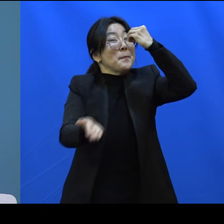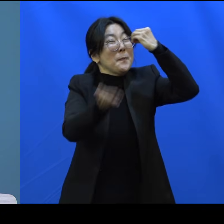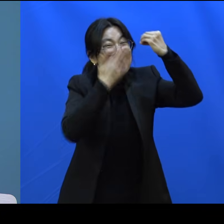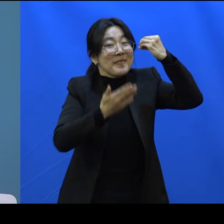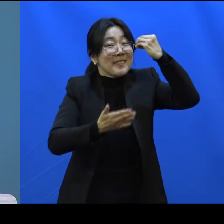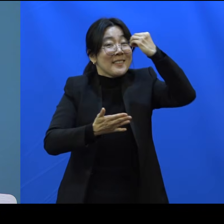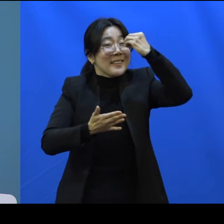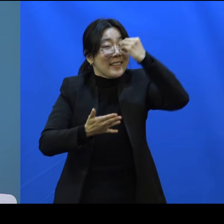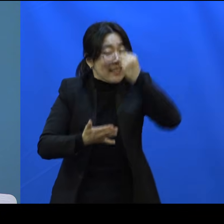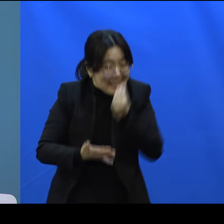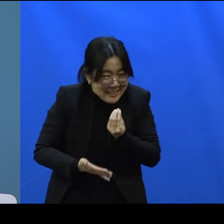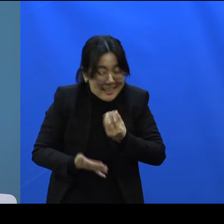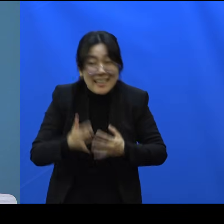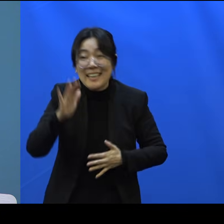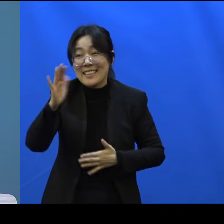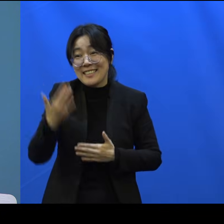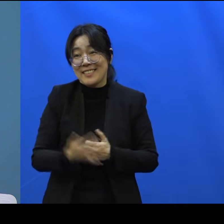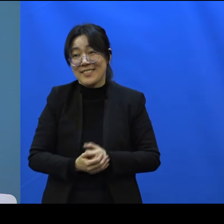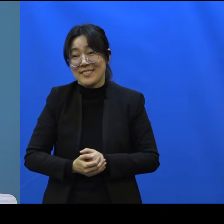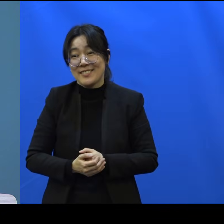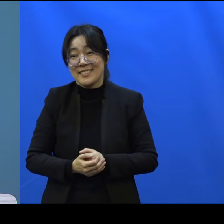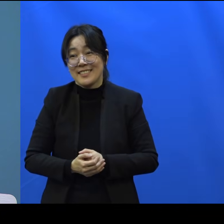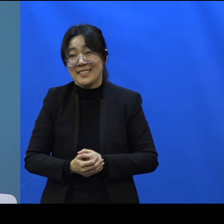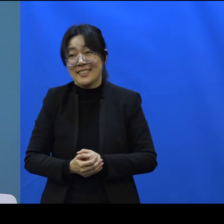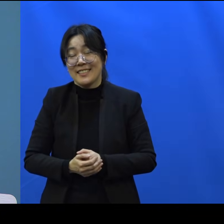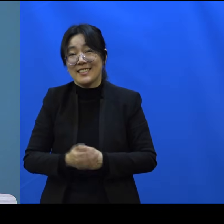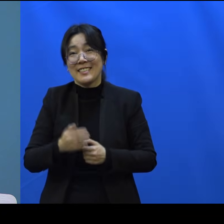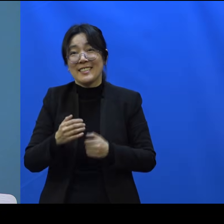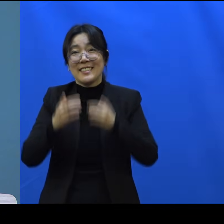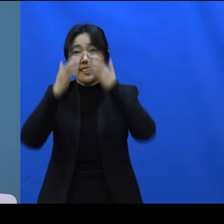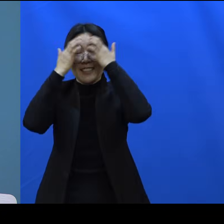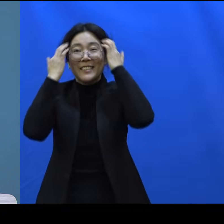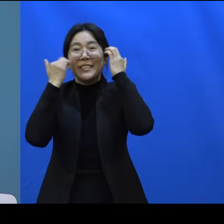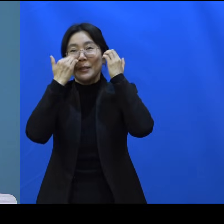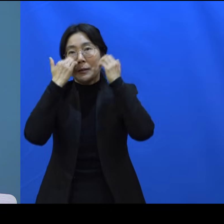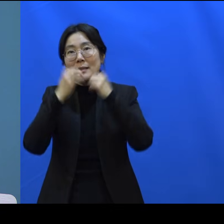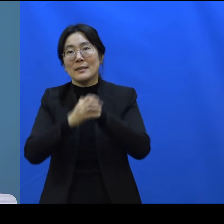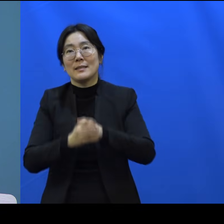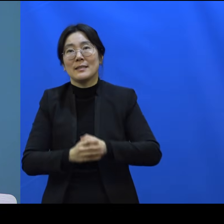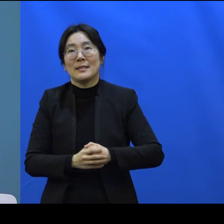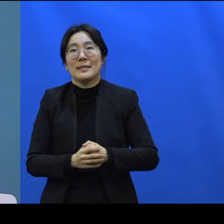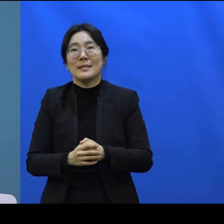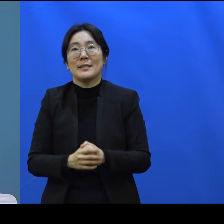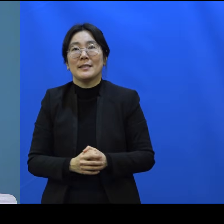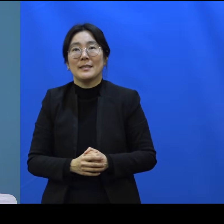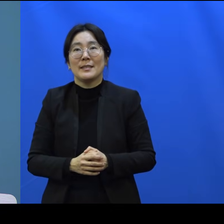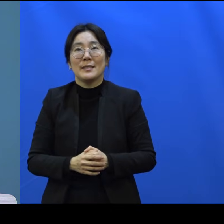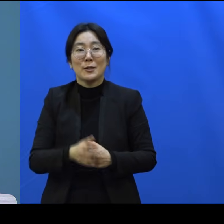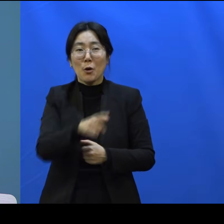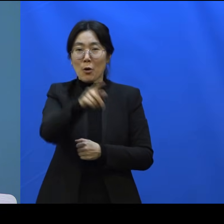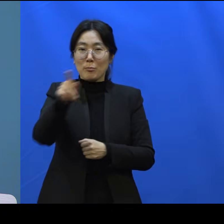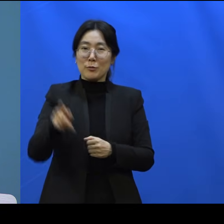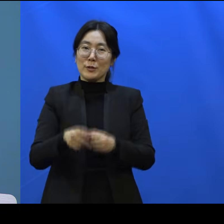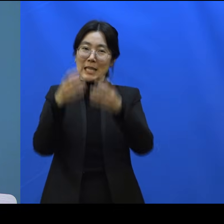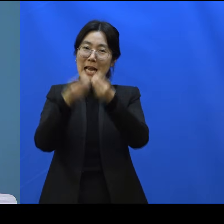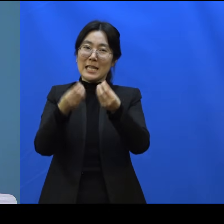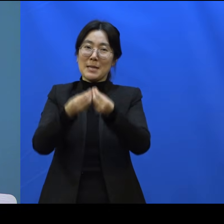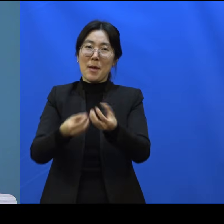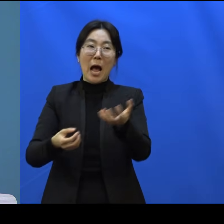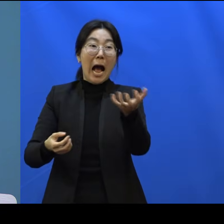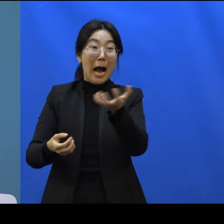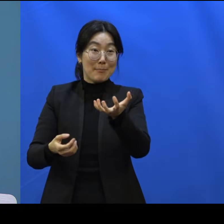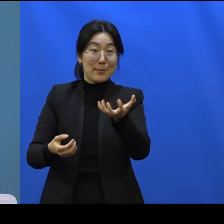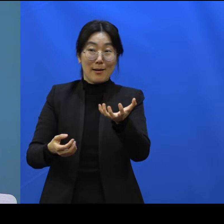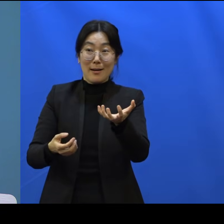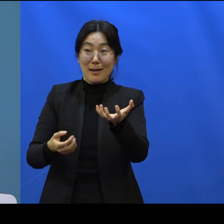갈망하게 돼 있어요, 우리도. 그러니까 여러분, 좀 아프면 하나님 막 기도가 좀 더